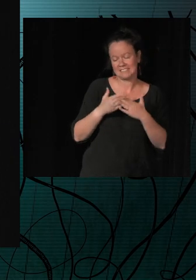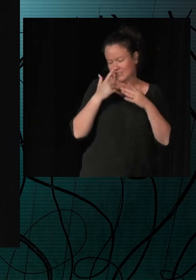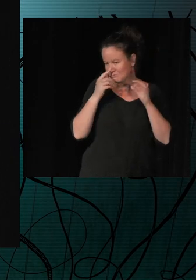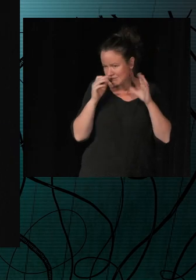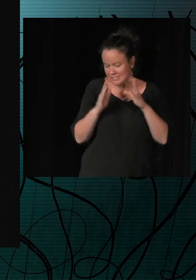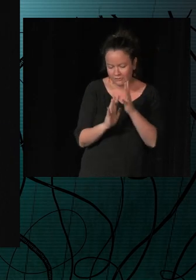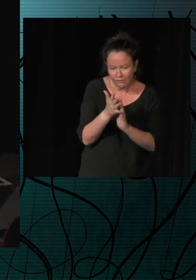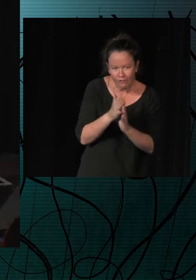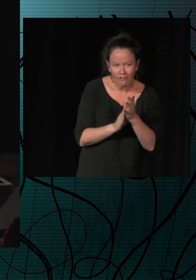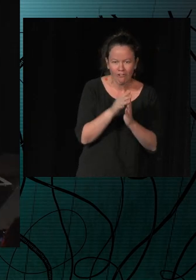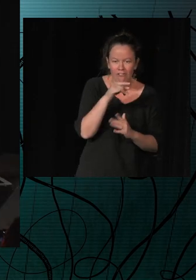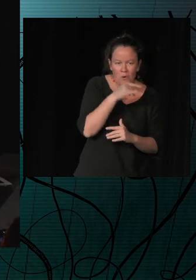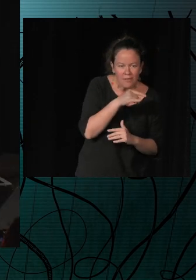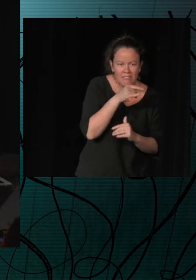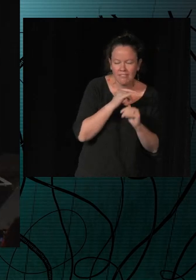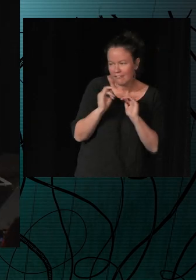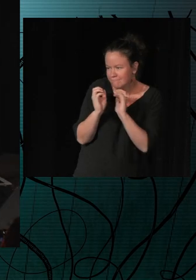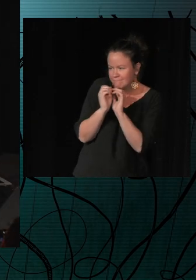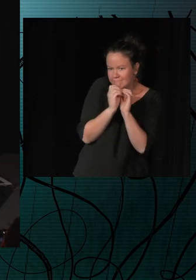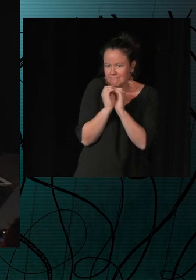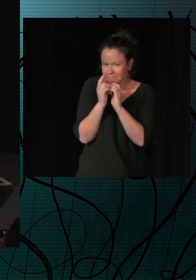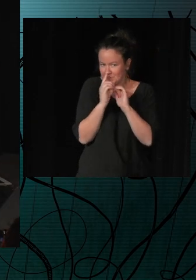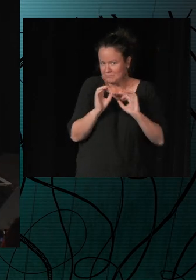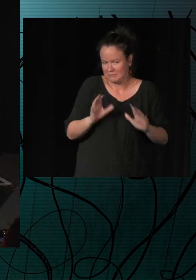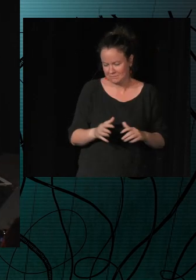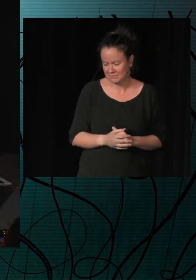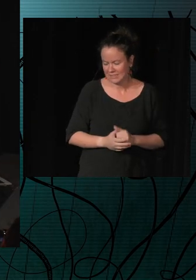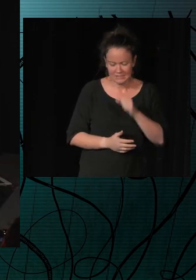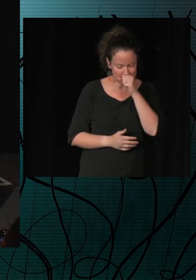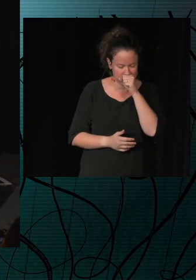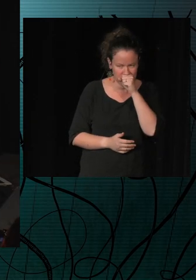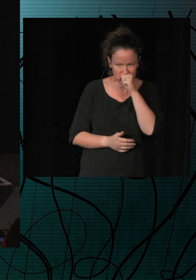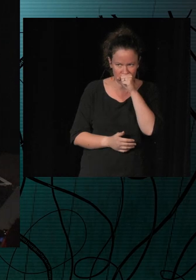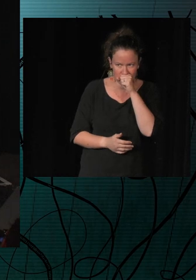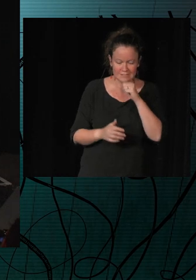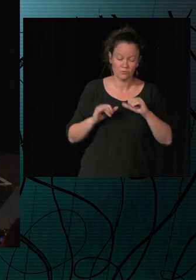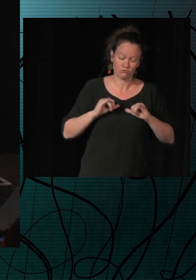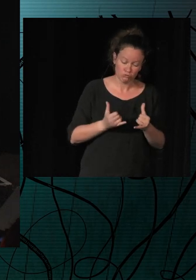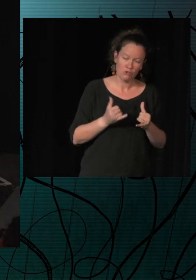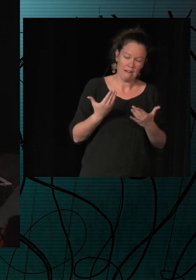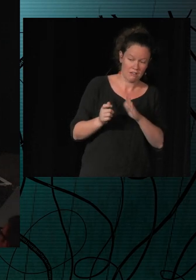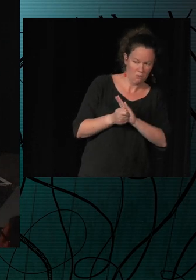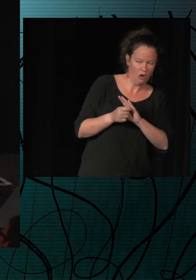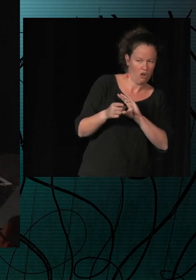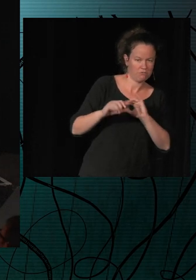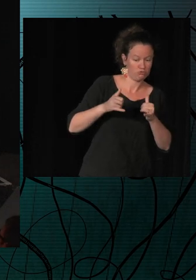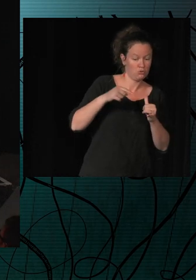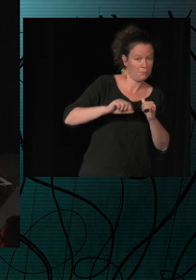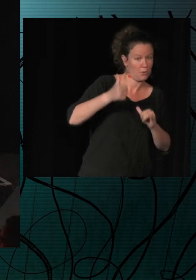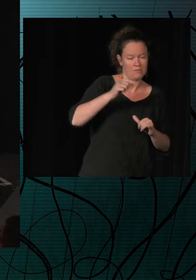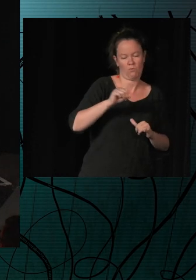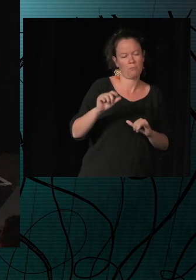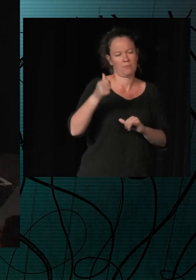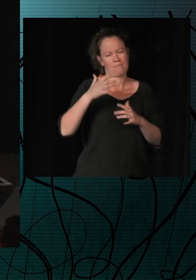quoi c'était là où du coup le jeu rentrait peut-être un peu en second plan malgré tout j'étais quand même investi dans